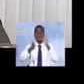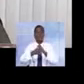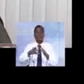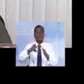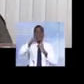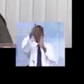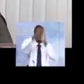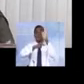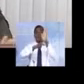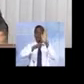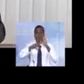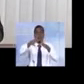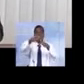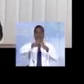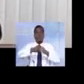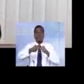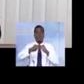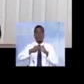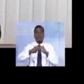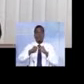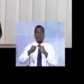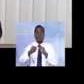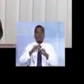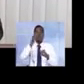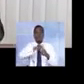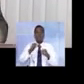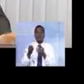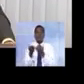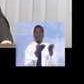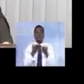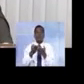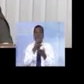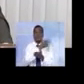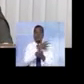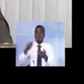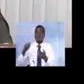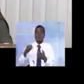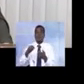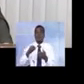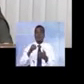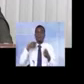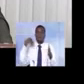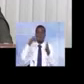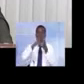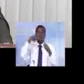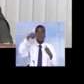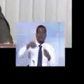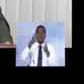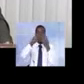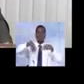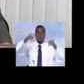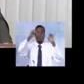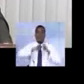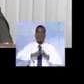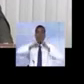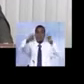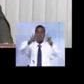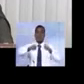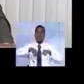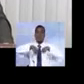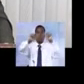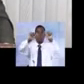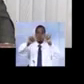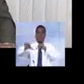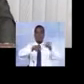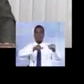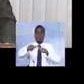principe d'acquisition de biens et services. Et je dois indiquer également que d'importants efforts continuent d'être